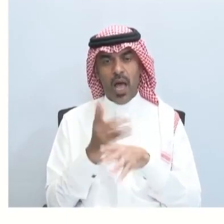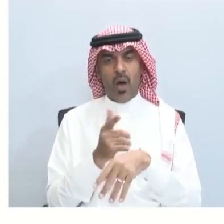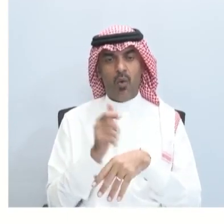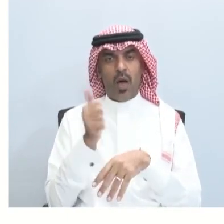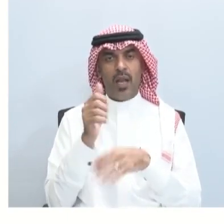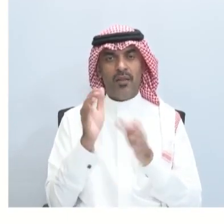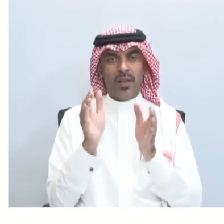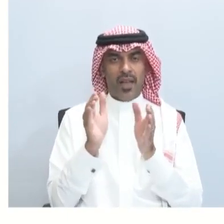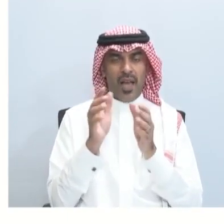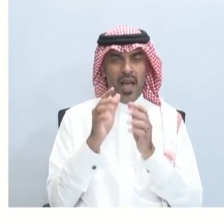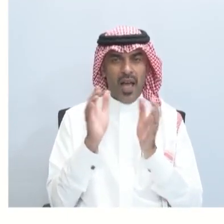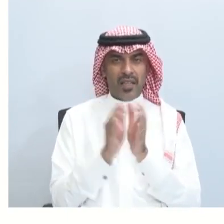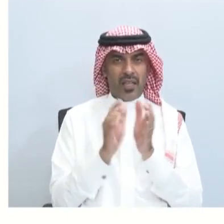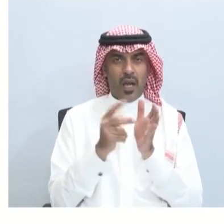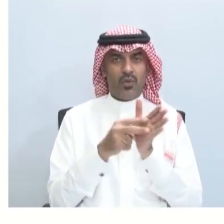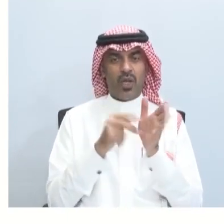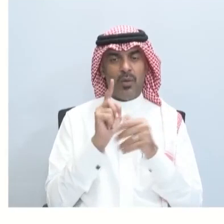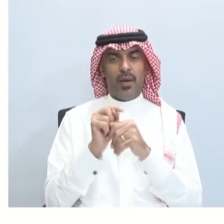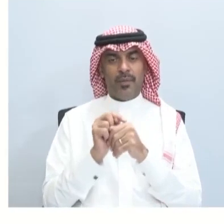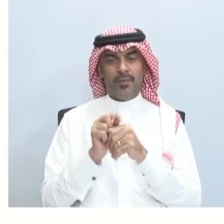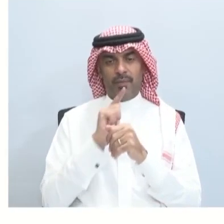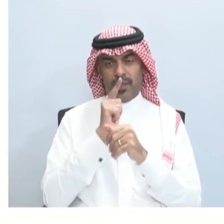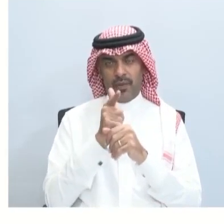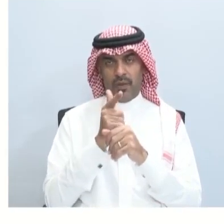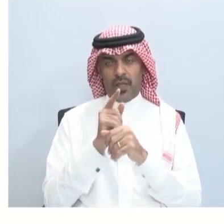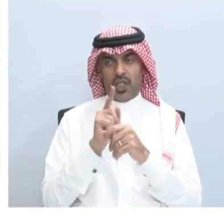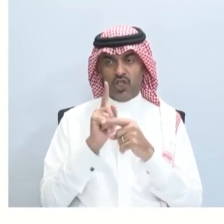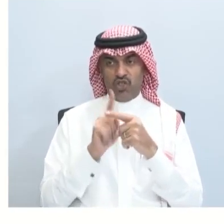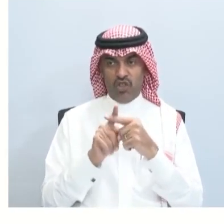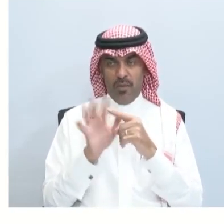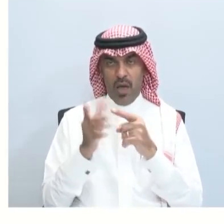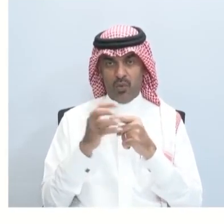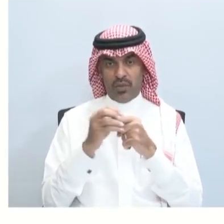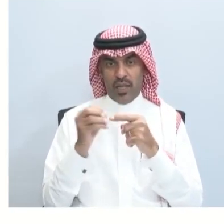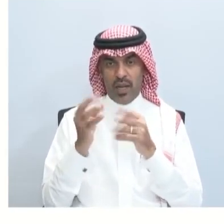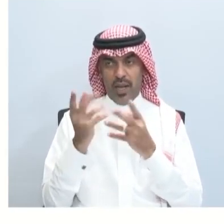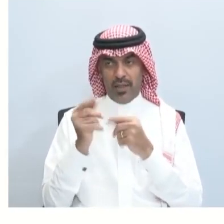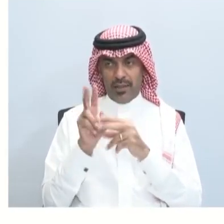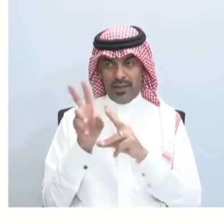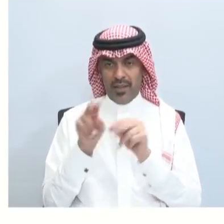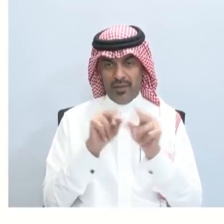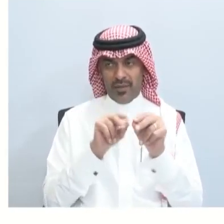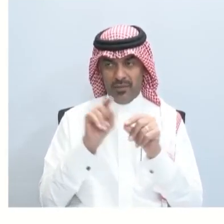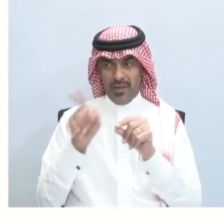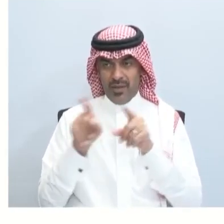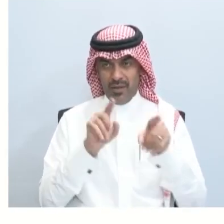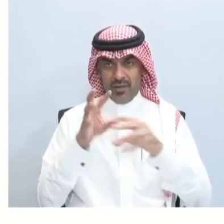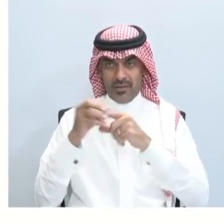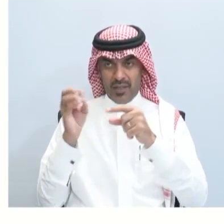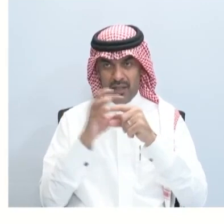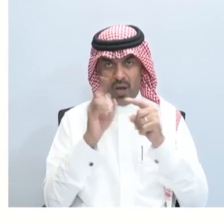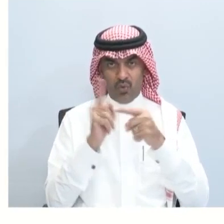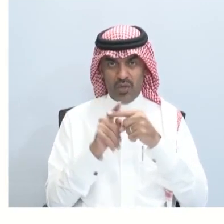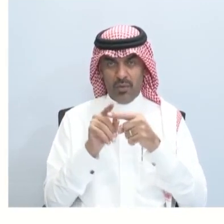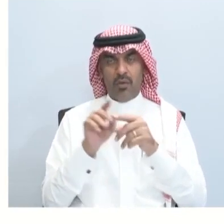اصغر من او يساوي باء في التعبير اللفظي عند جمع او طرح العدد نفسه من طرف اي متباينه فانها تبقى